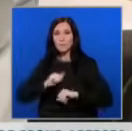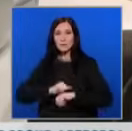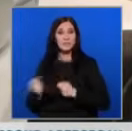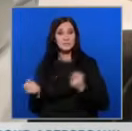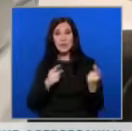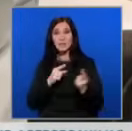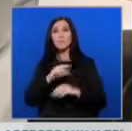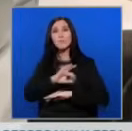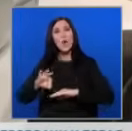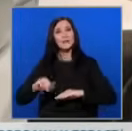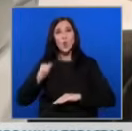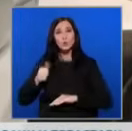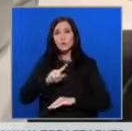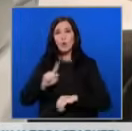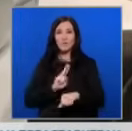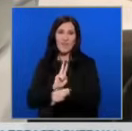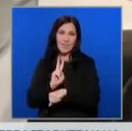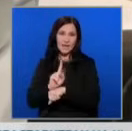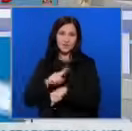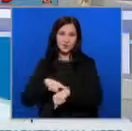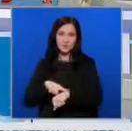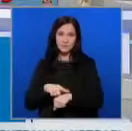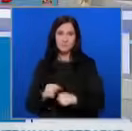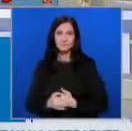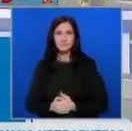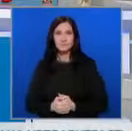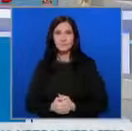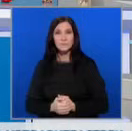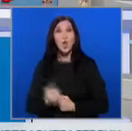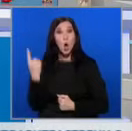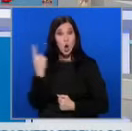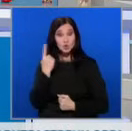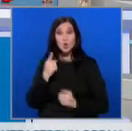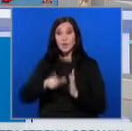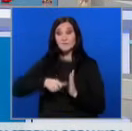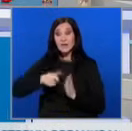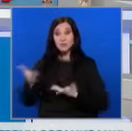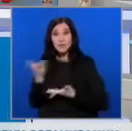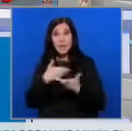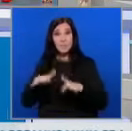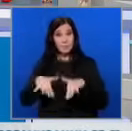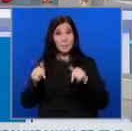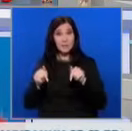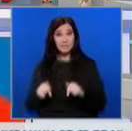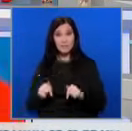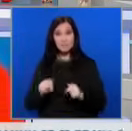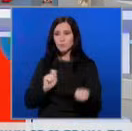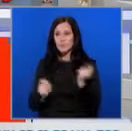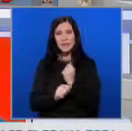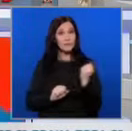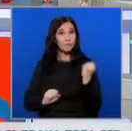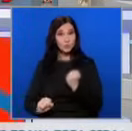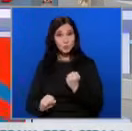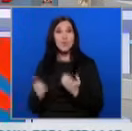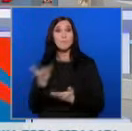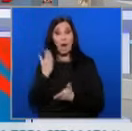пратят проектите си е утре до 12 часа. И още едно извънредно заседание в парламента днес. Промените в